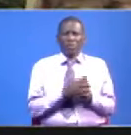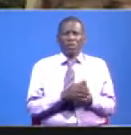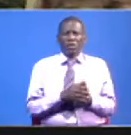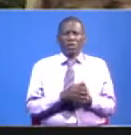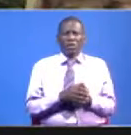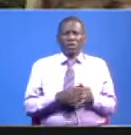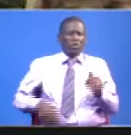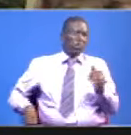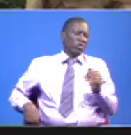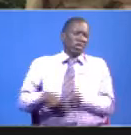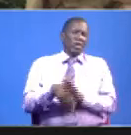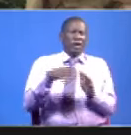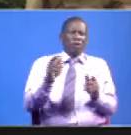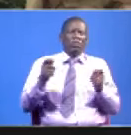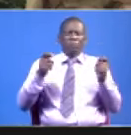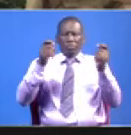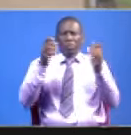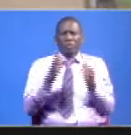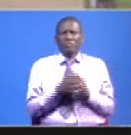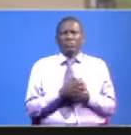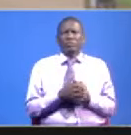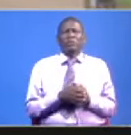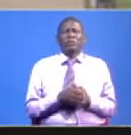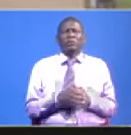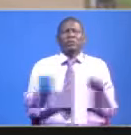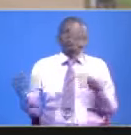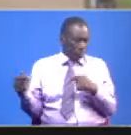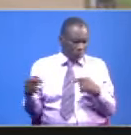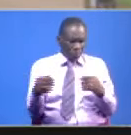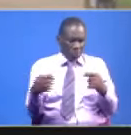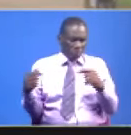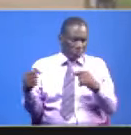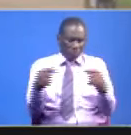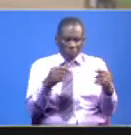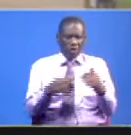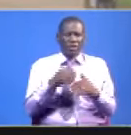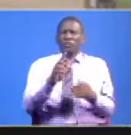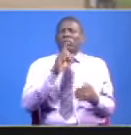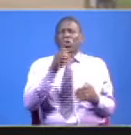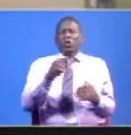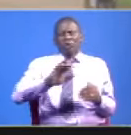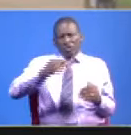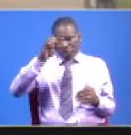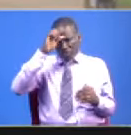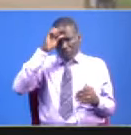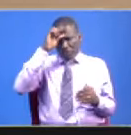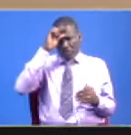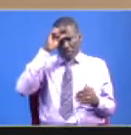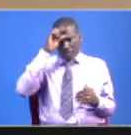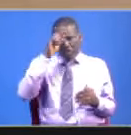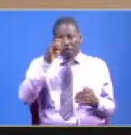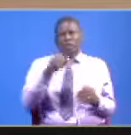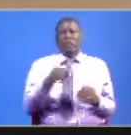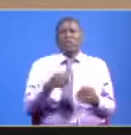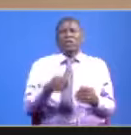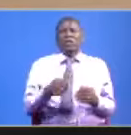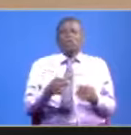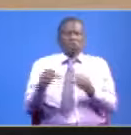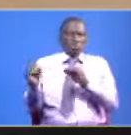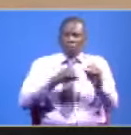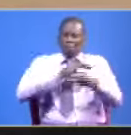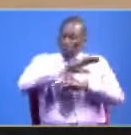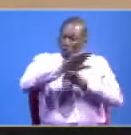ili kuwatawanya waandamanaji. Mvutano huu unafuatia agizo la serikali ya kaunti kuwahamisha wahudumu wote